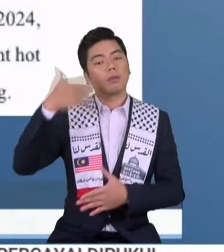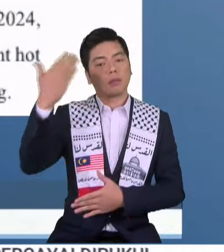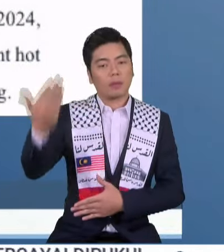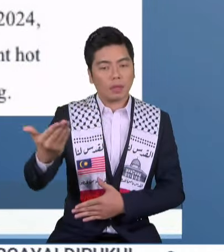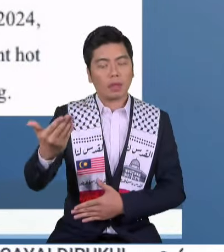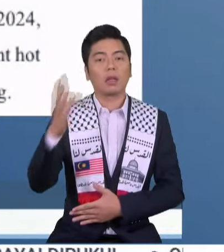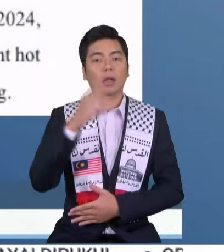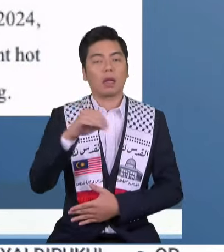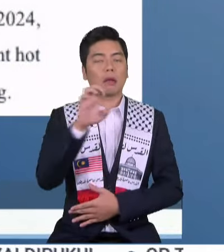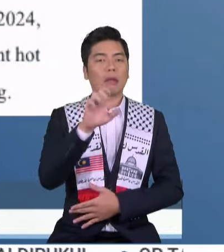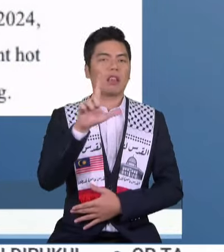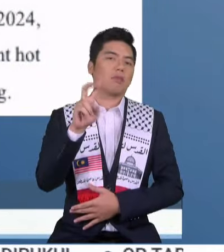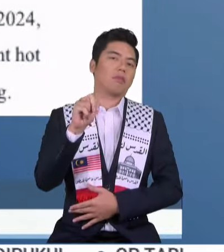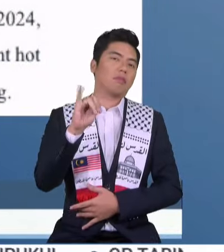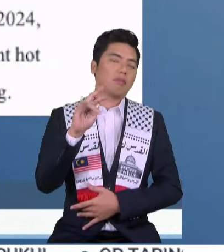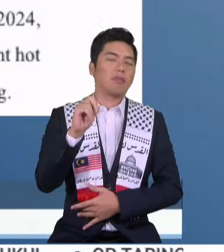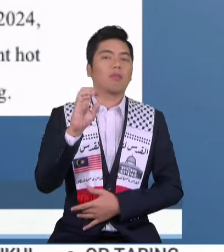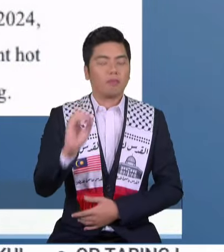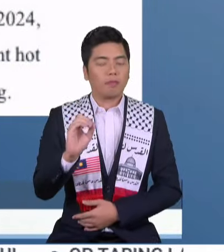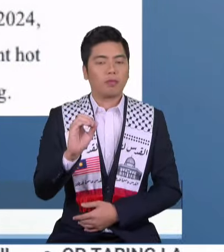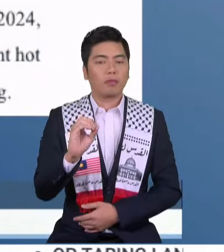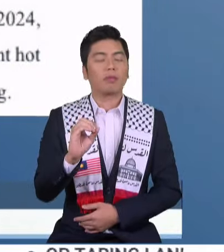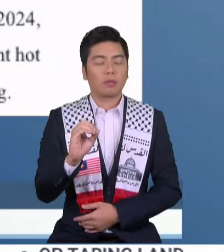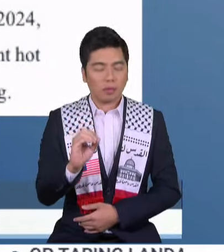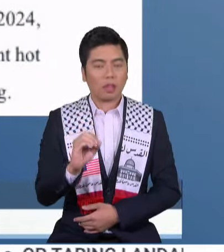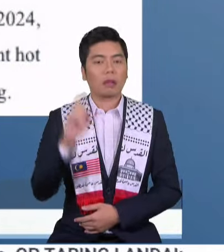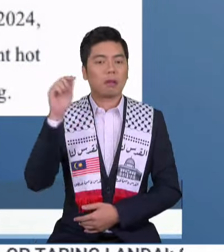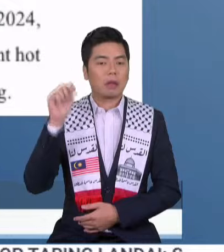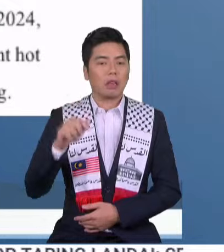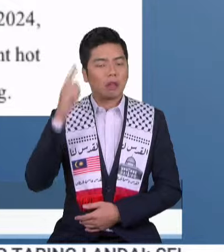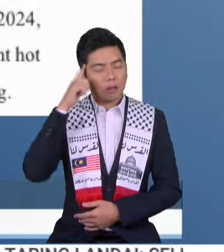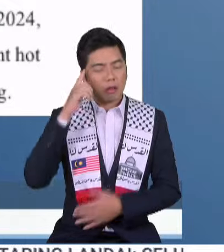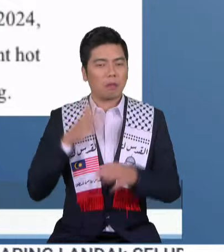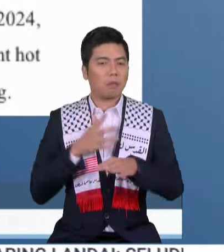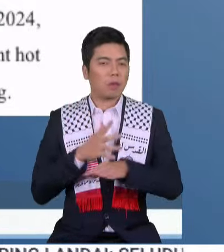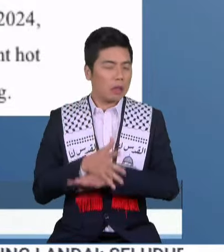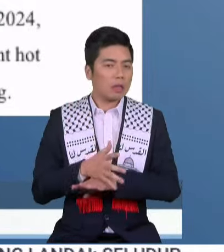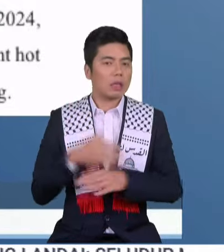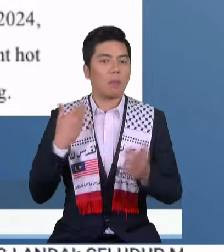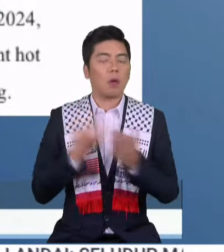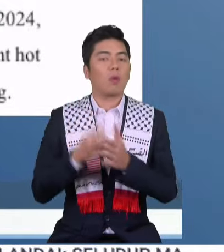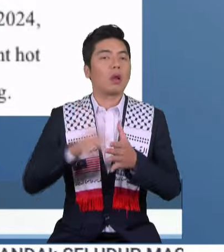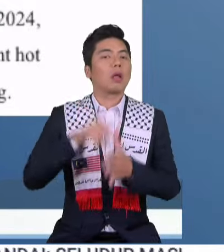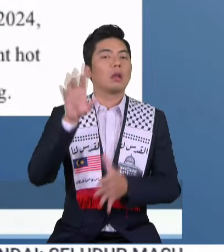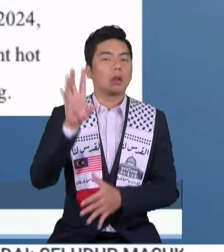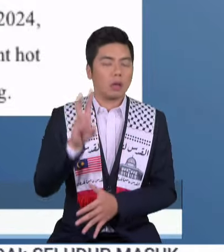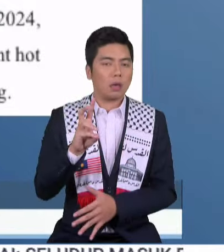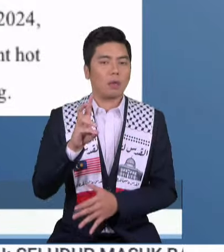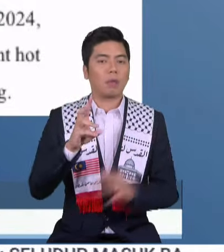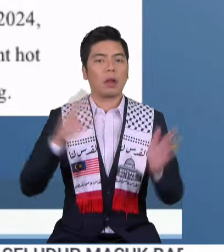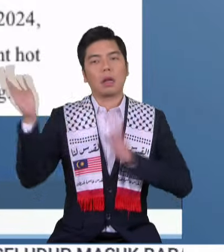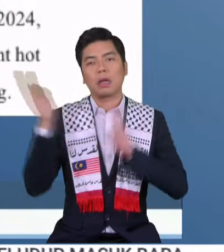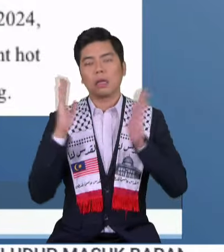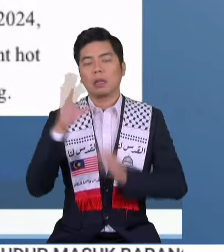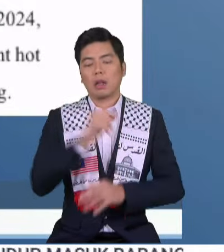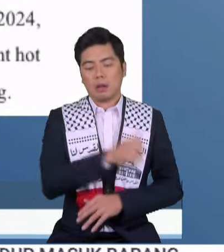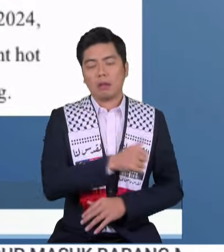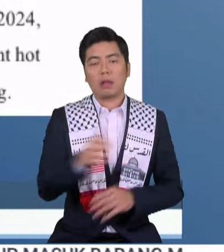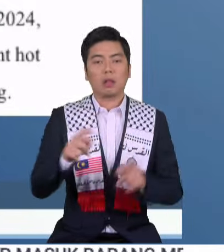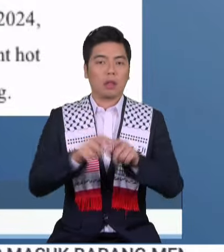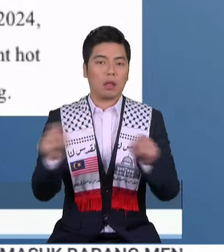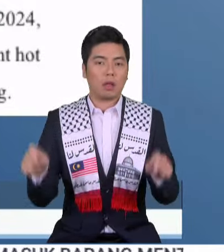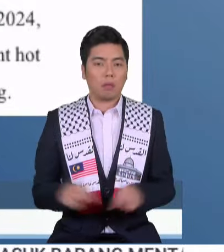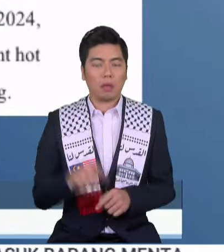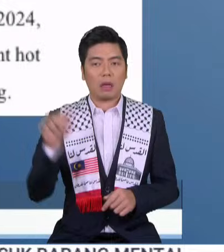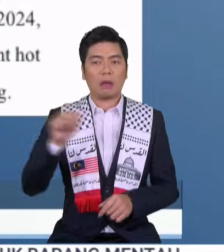selain fenomena El Nino. Semasa El Nino yang dijangka berlarutan sehingga Jun depan, Malaysia serta kawasan lain di